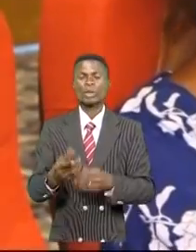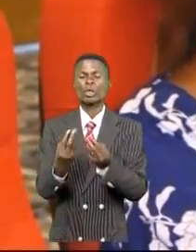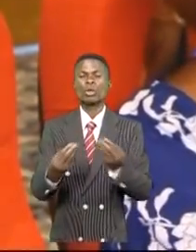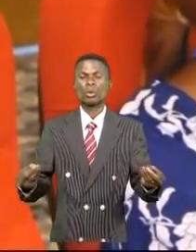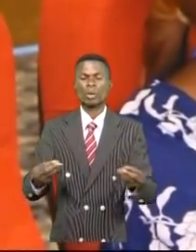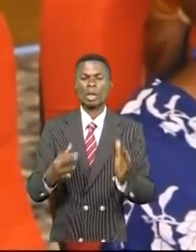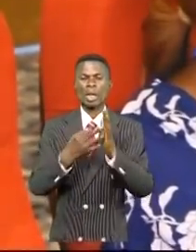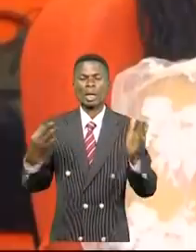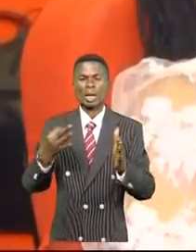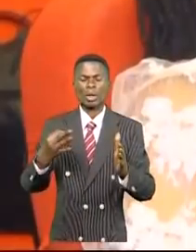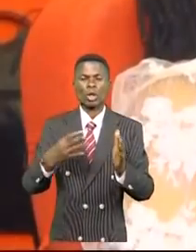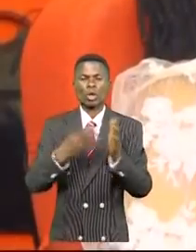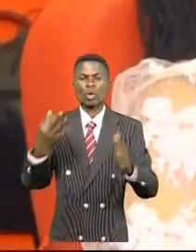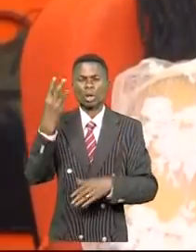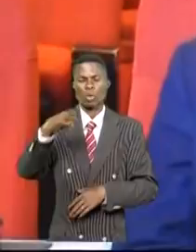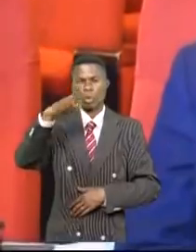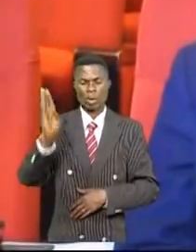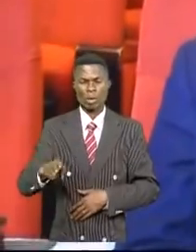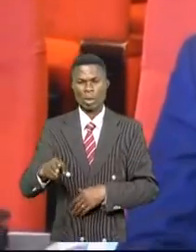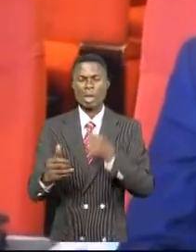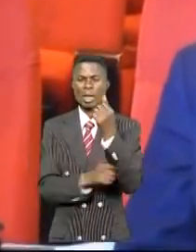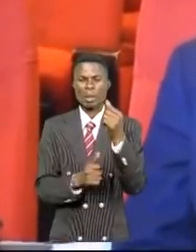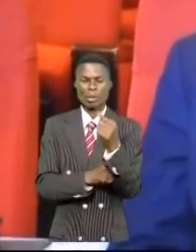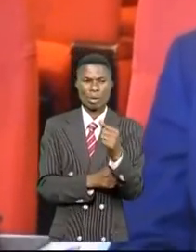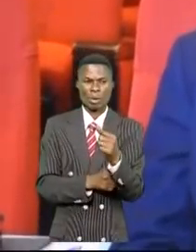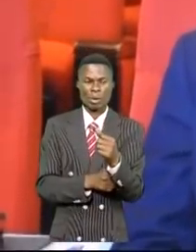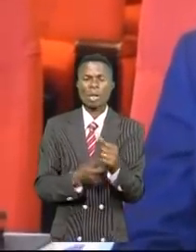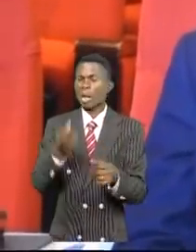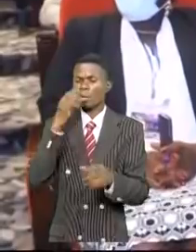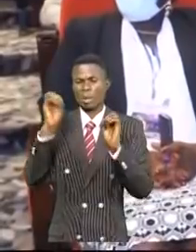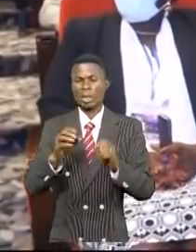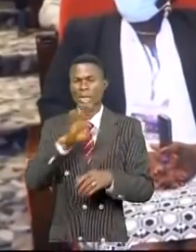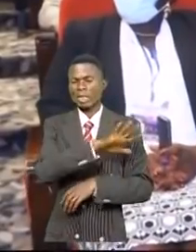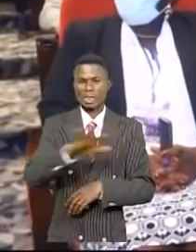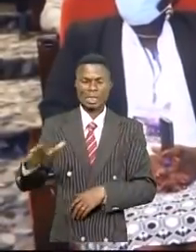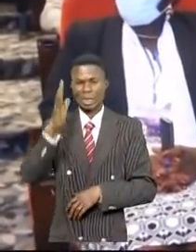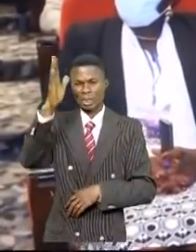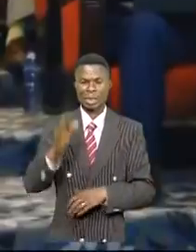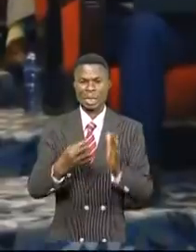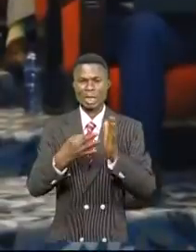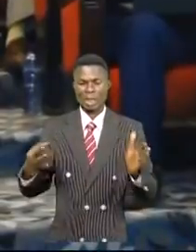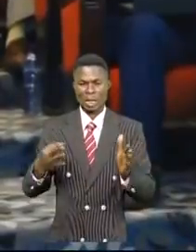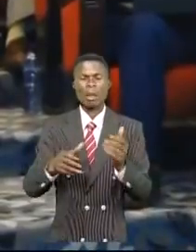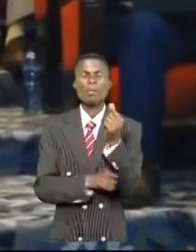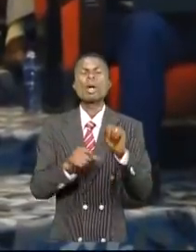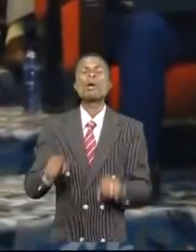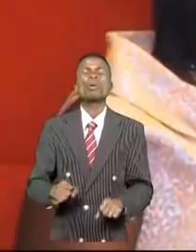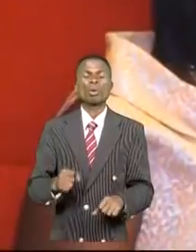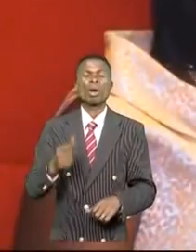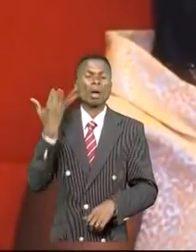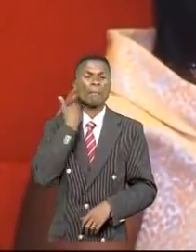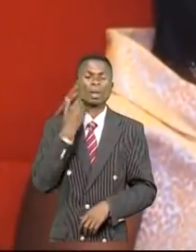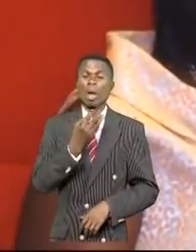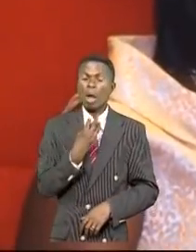de 93%, 4 000 cas perdus ou échappés au traitement et 5 580 cas de décès dus à la